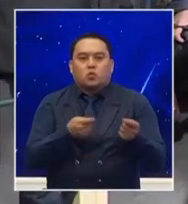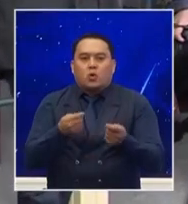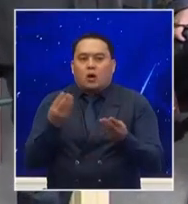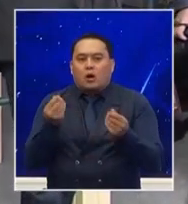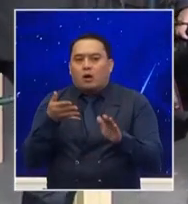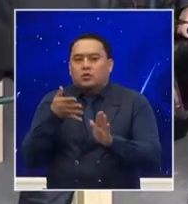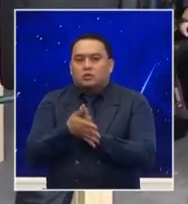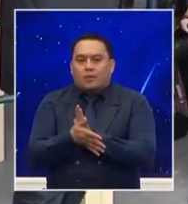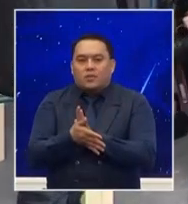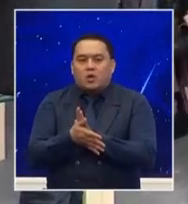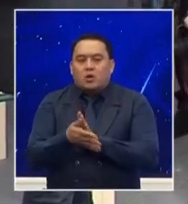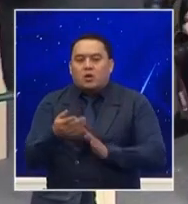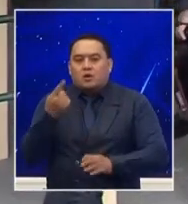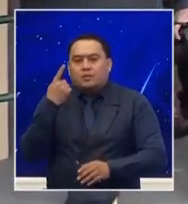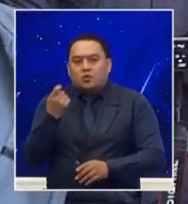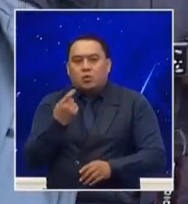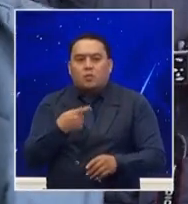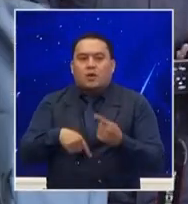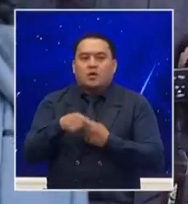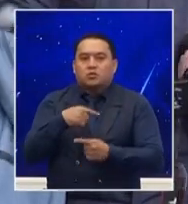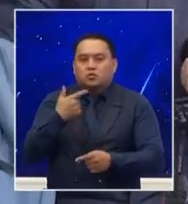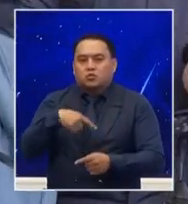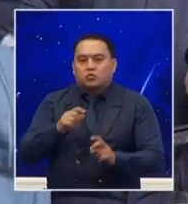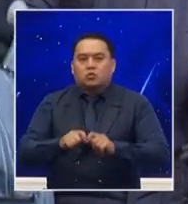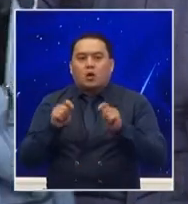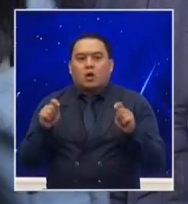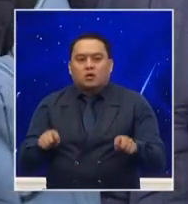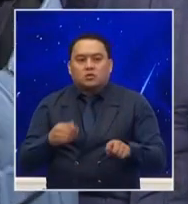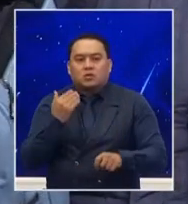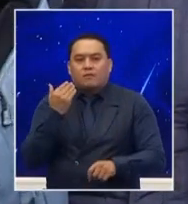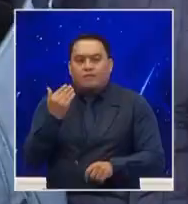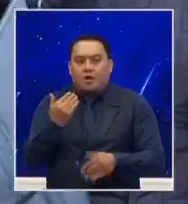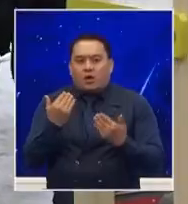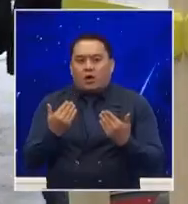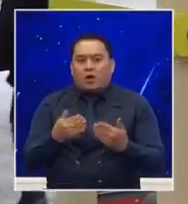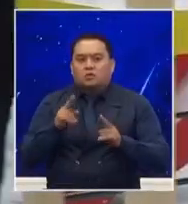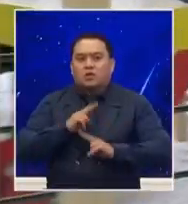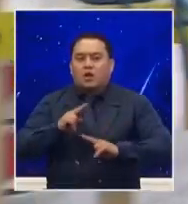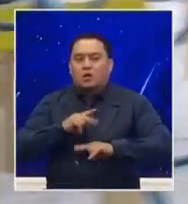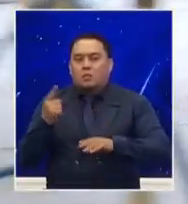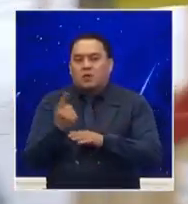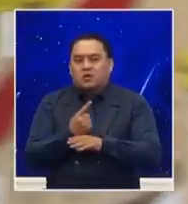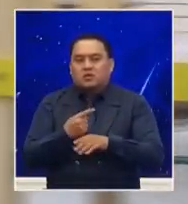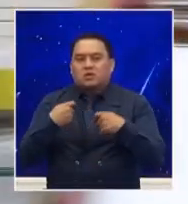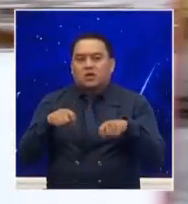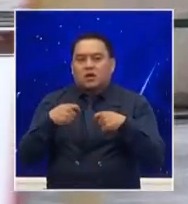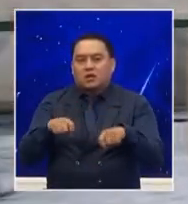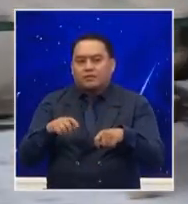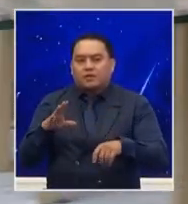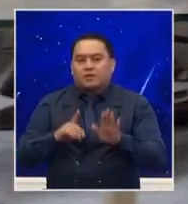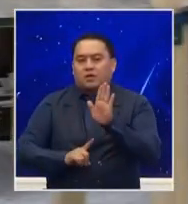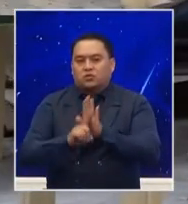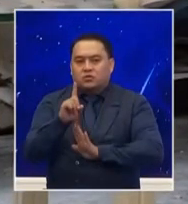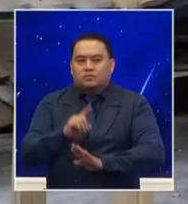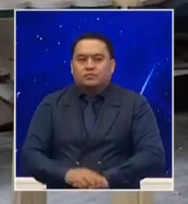қаражат жұмсалды. Осыны ескерген жергілікті кәсіпкер өз цехін ашуға шешім қабылдаған. Қазір серіктестік алғашқы өнімін сатылымға шығарып отыр.